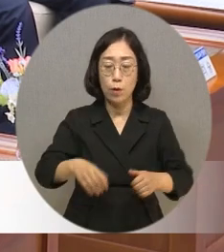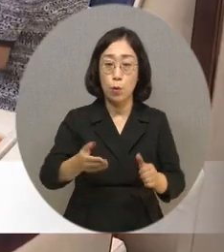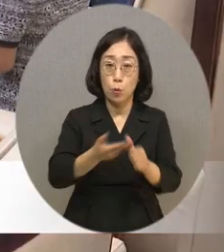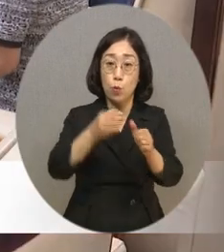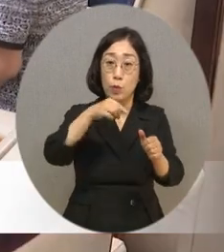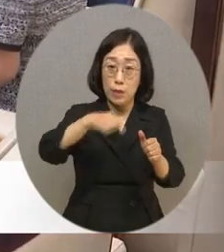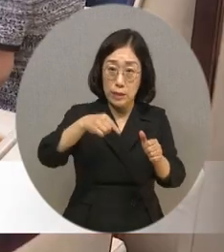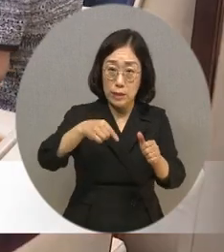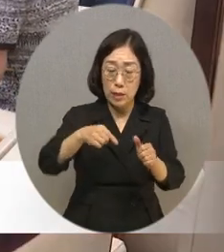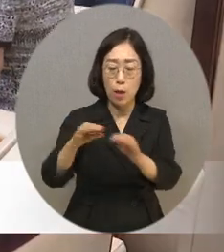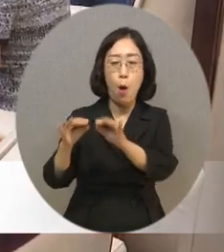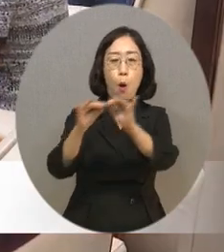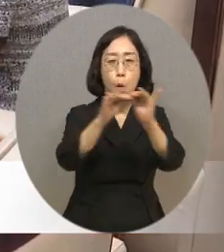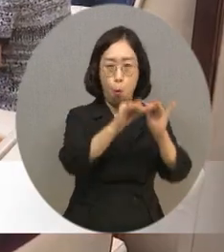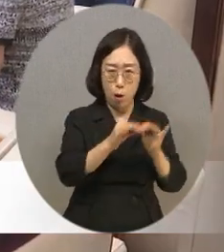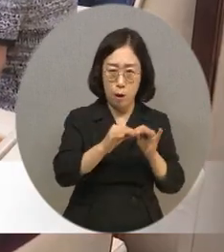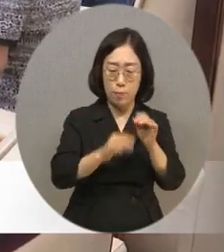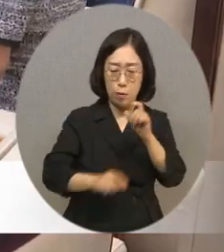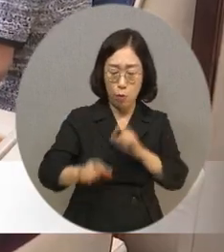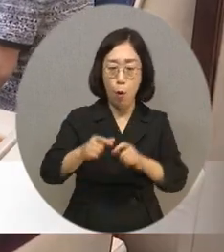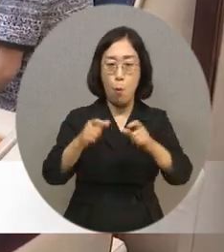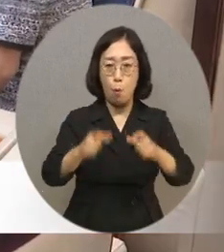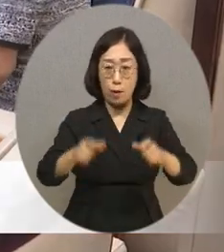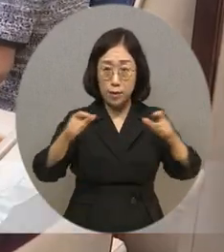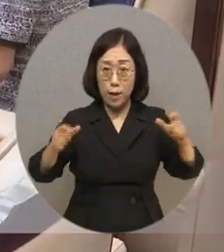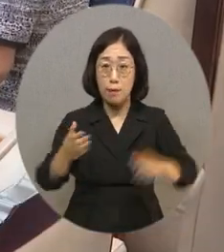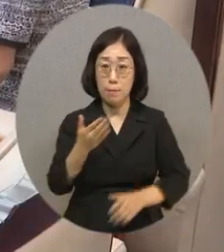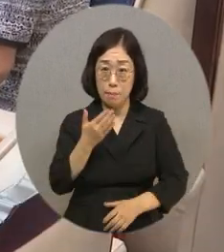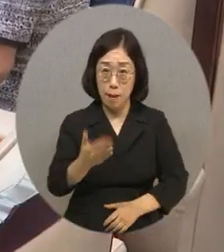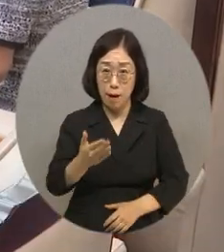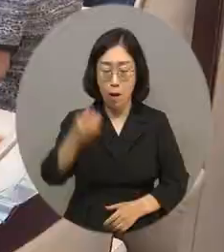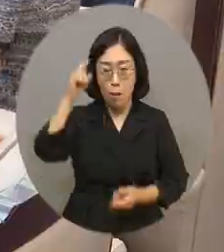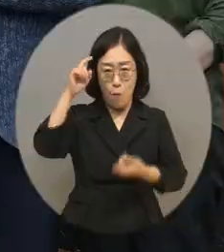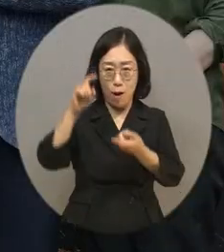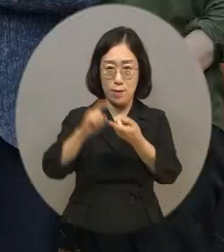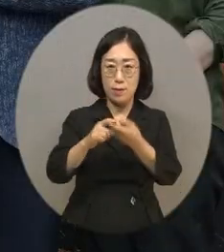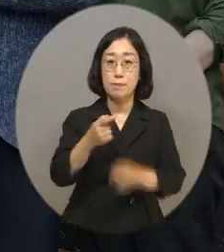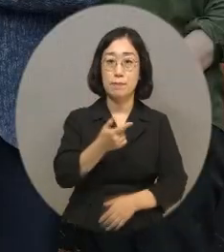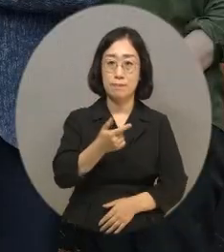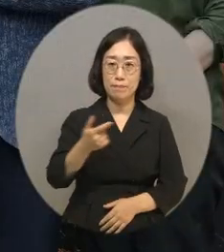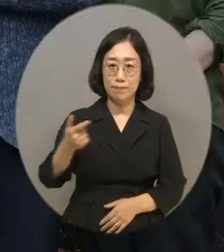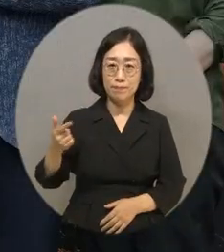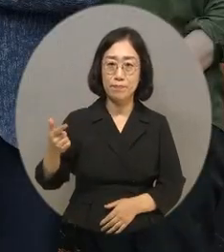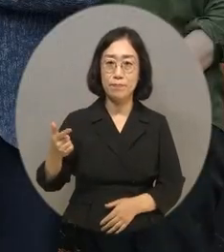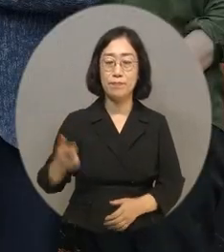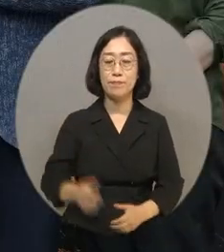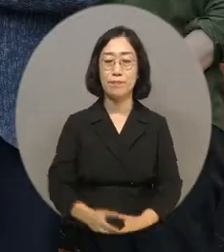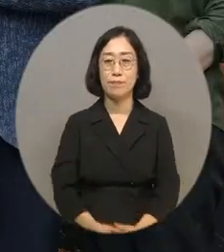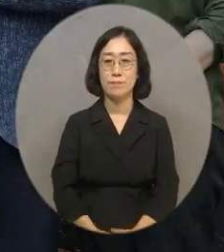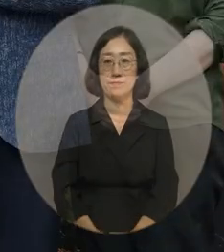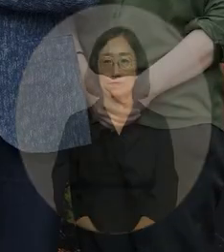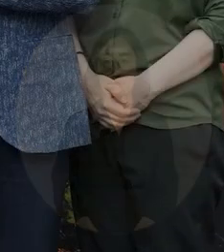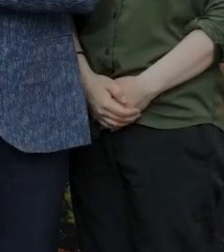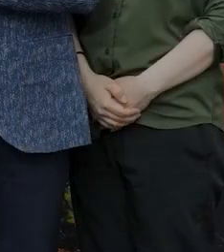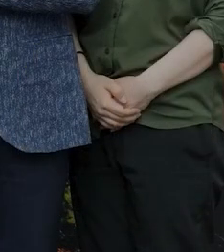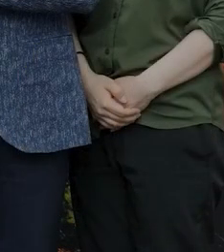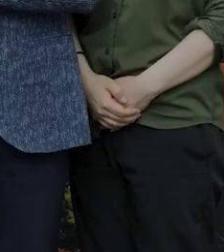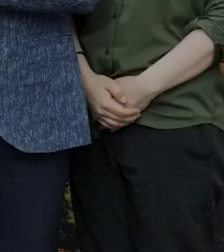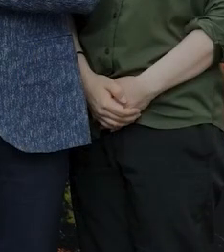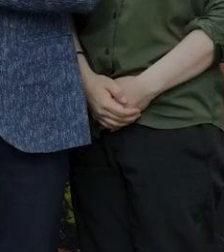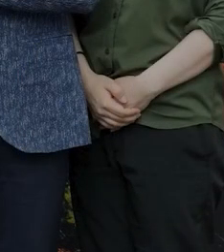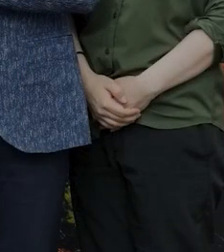대한 공감대가 더욱 확산될 수 있을지 주목됩니다 복지 tv 뉴스 김주은